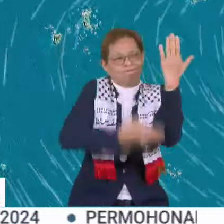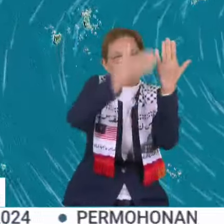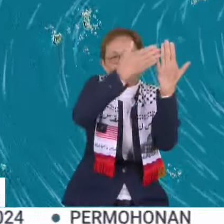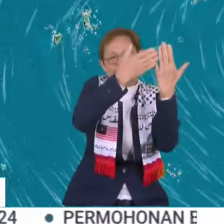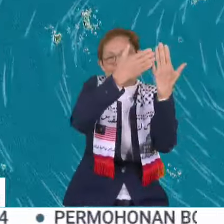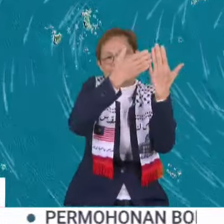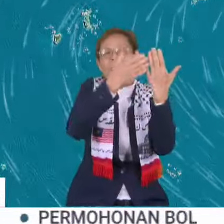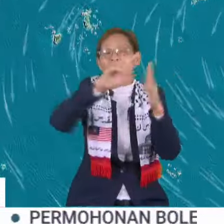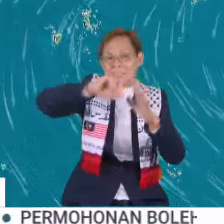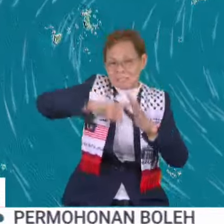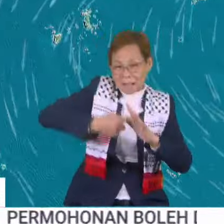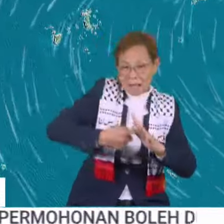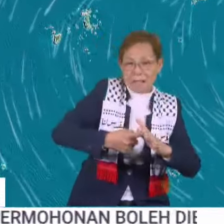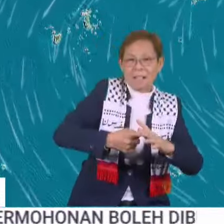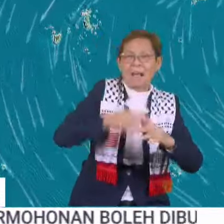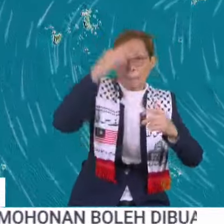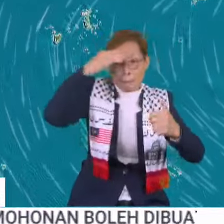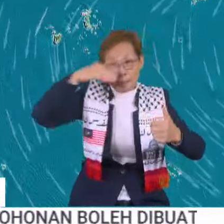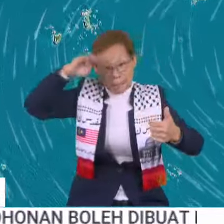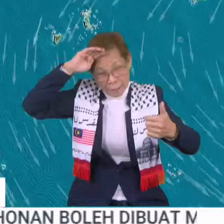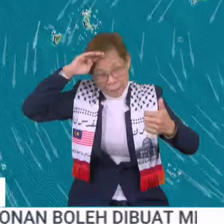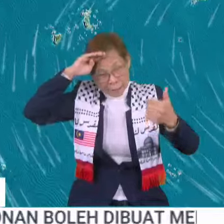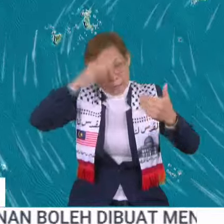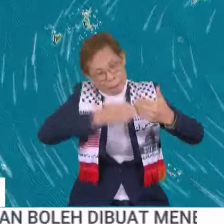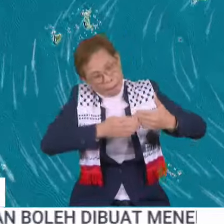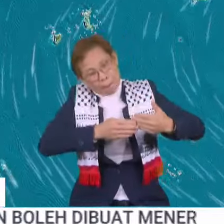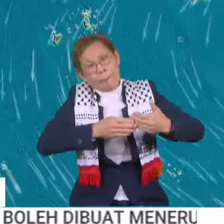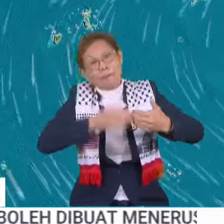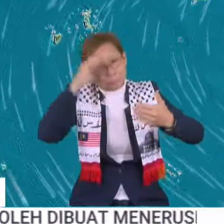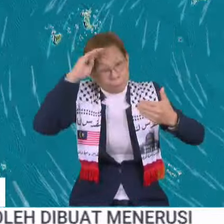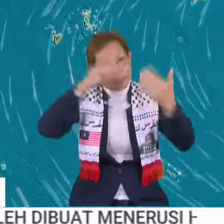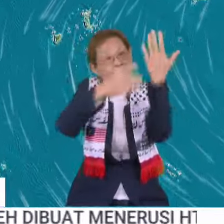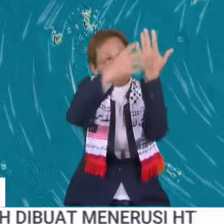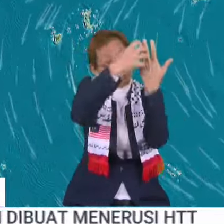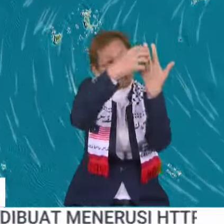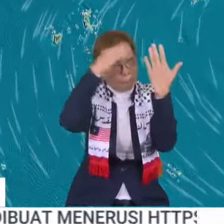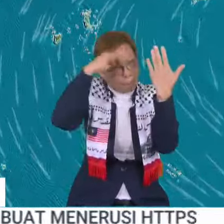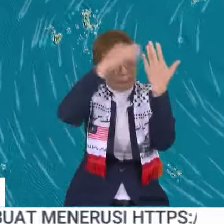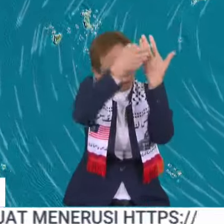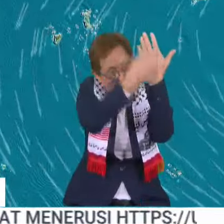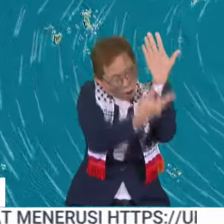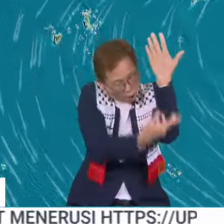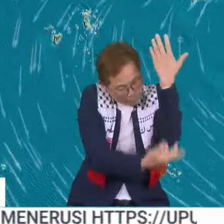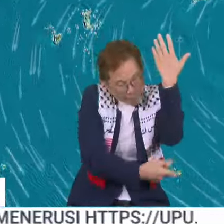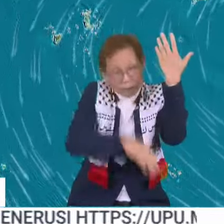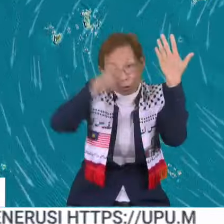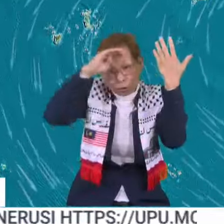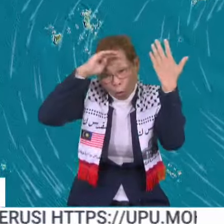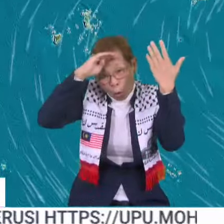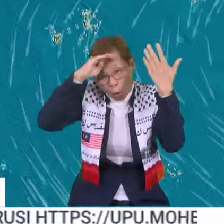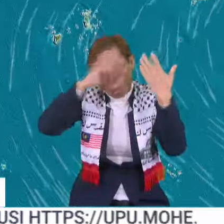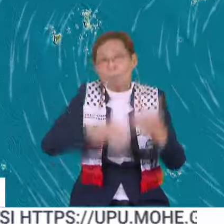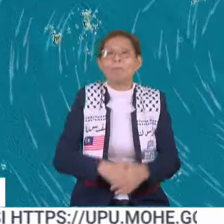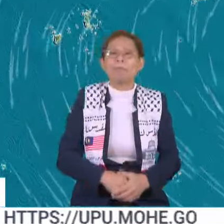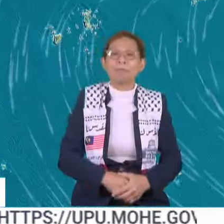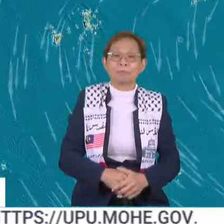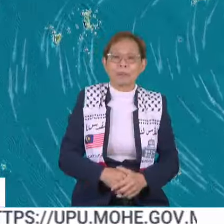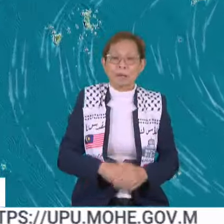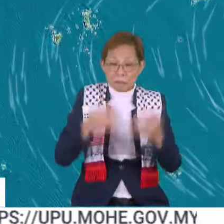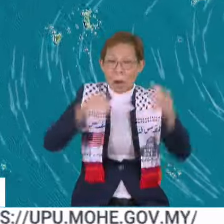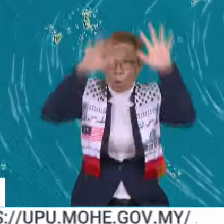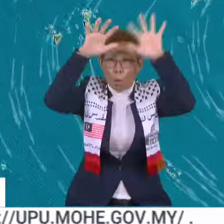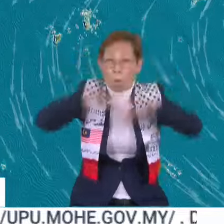Malaysia, bermula daripada negeri Perlis sehingga ke negeri Johor. Dan keadaan hujan lebat kini dilihat lebih tertumpu di